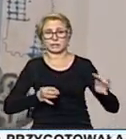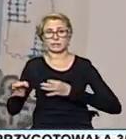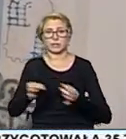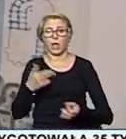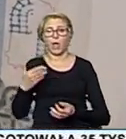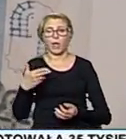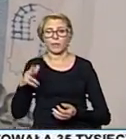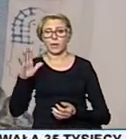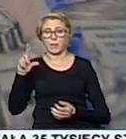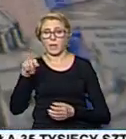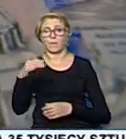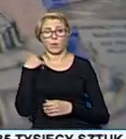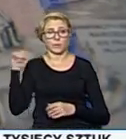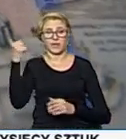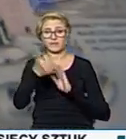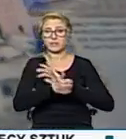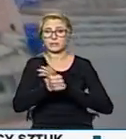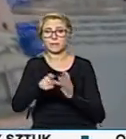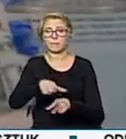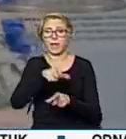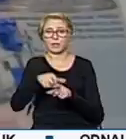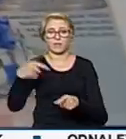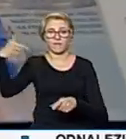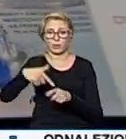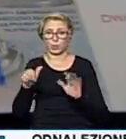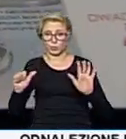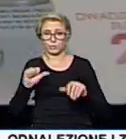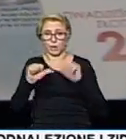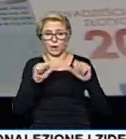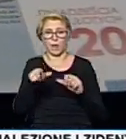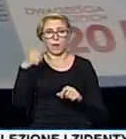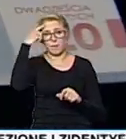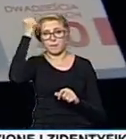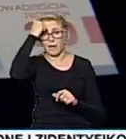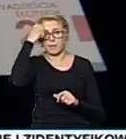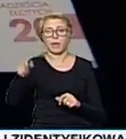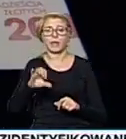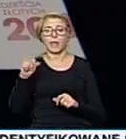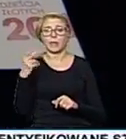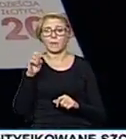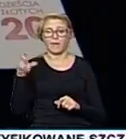NBP. Pierwszy, wyemitowany 16 października 2006 roku, upamiętniał Jana Pawła II.